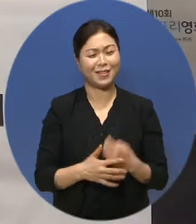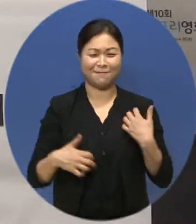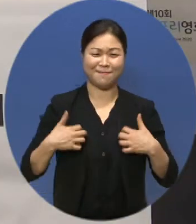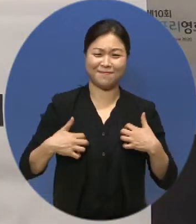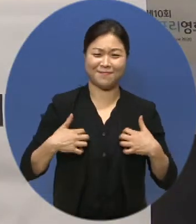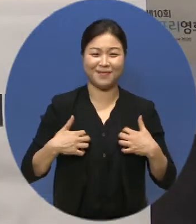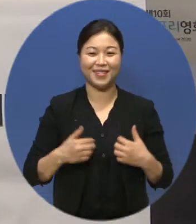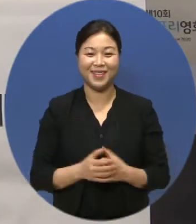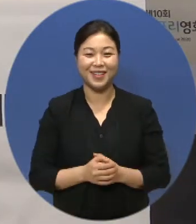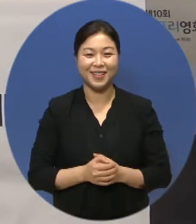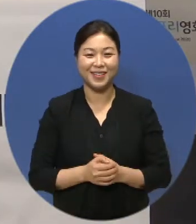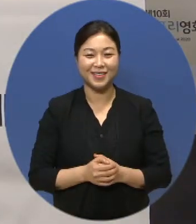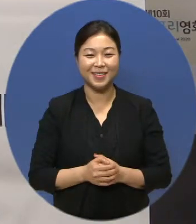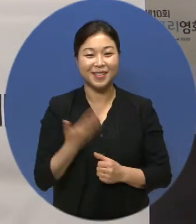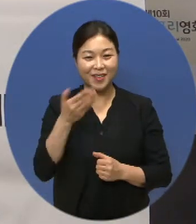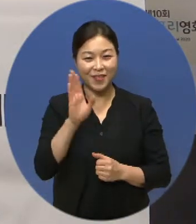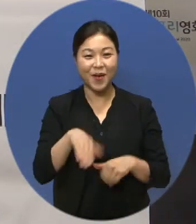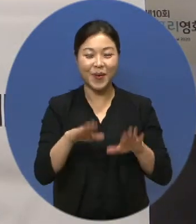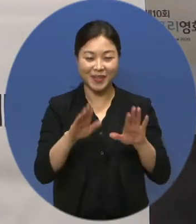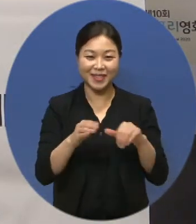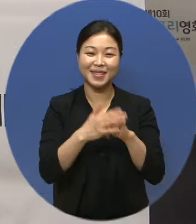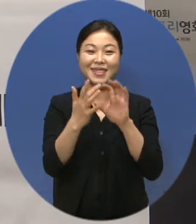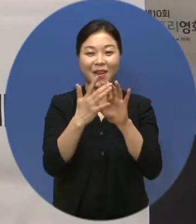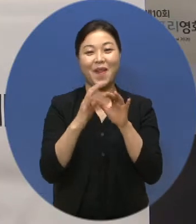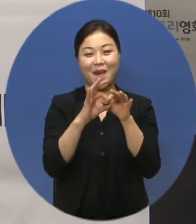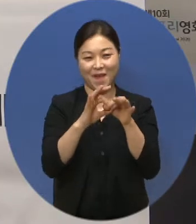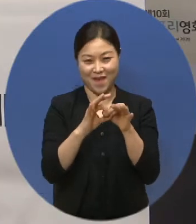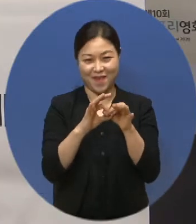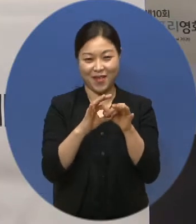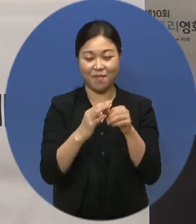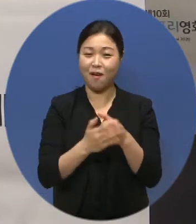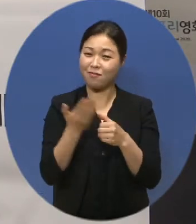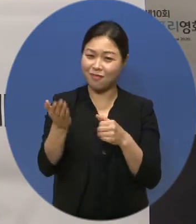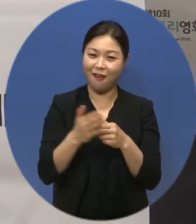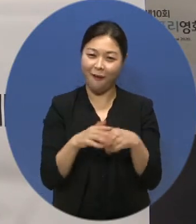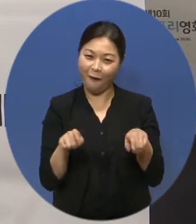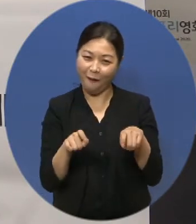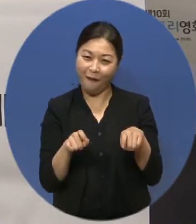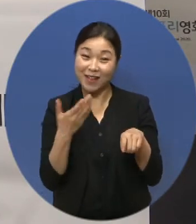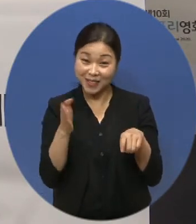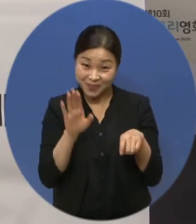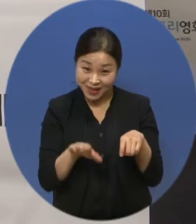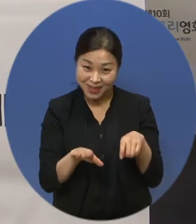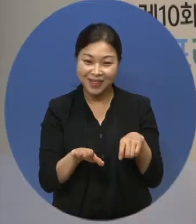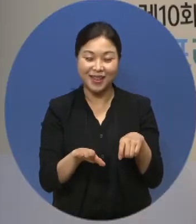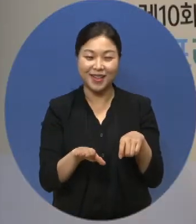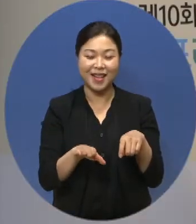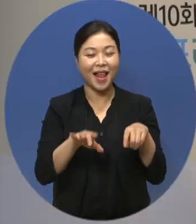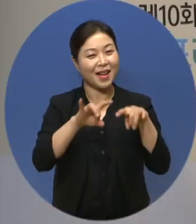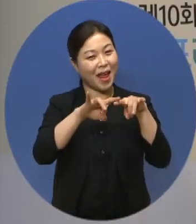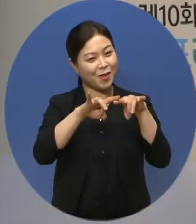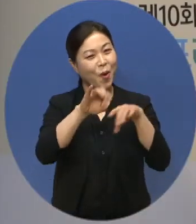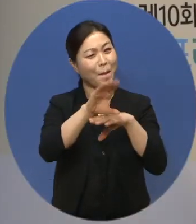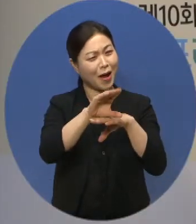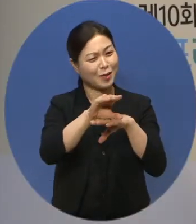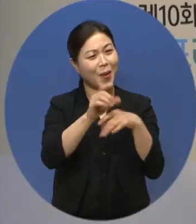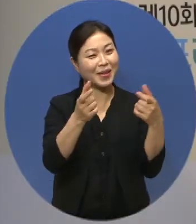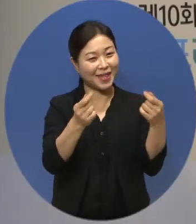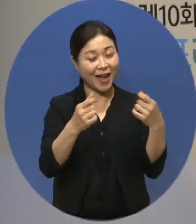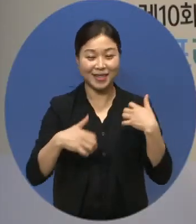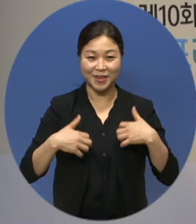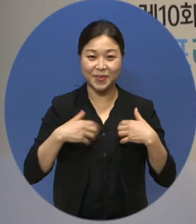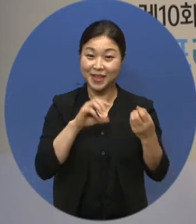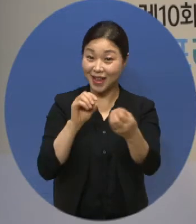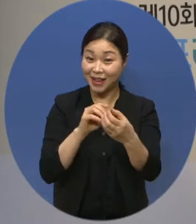좀 나고 그럴 텐데 오늘은 이제 언택트로 진행이 되기 때문에 긴장도 좀 많이 되실 테지만 그래도 라디오 방송한다, 재미있는